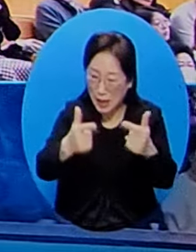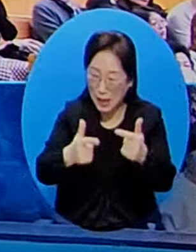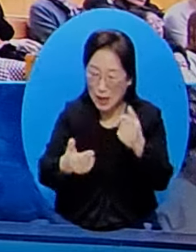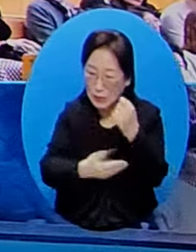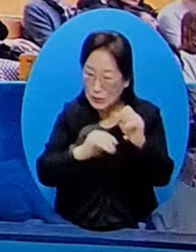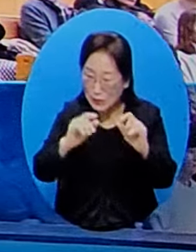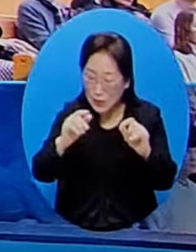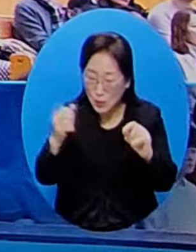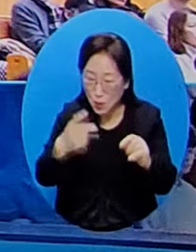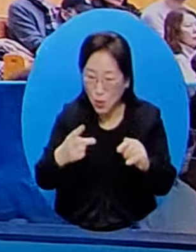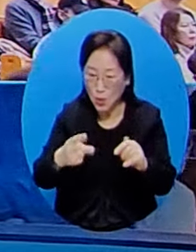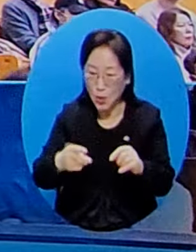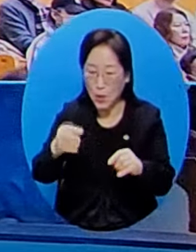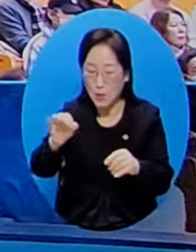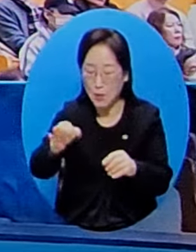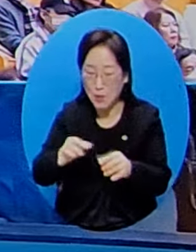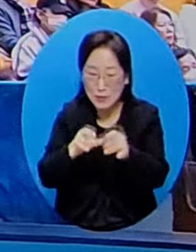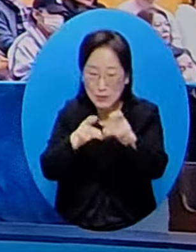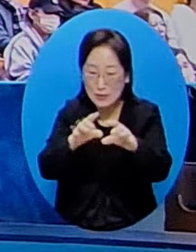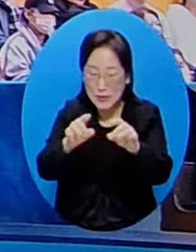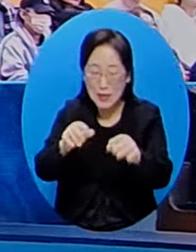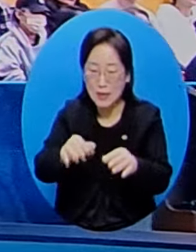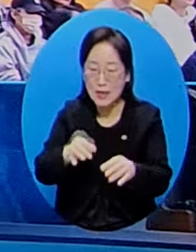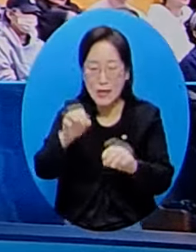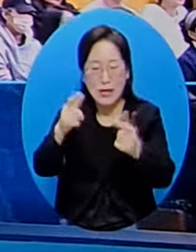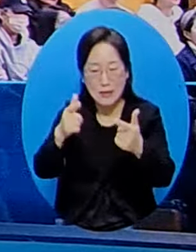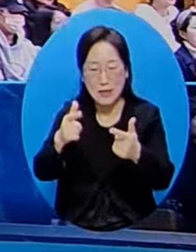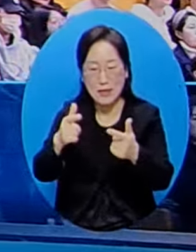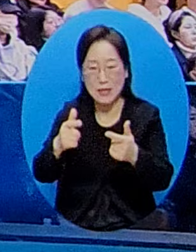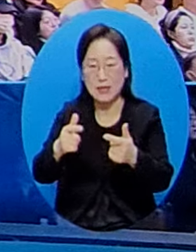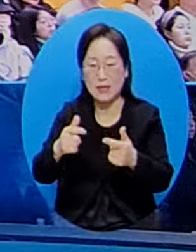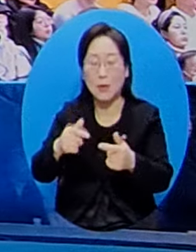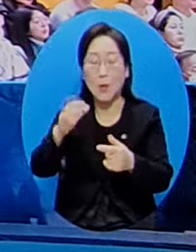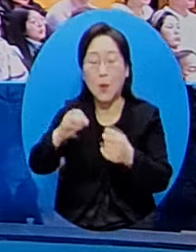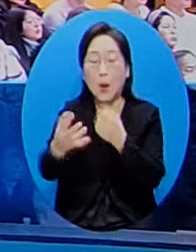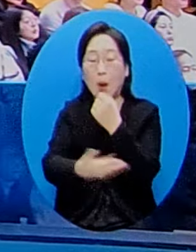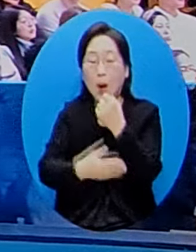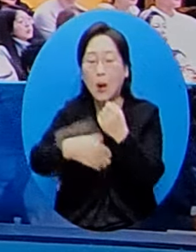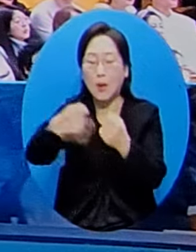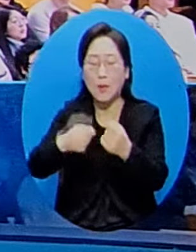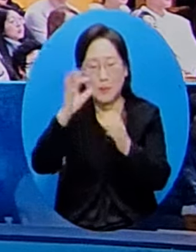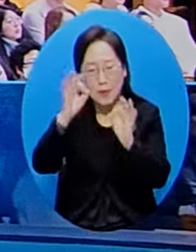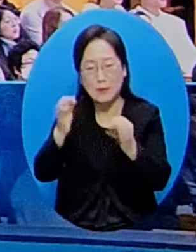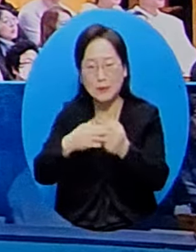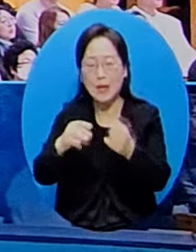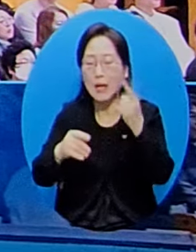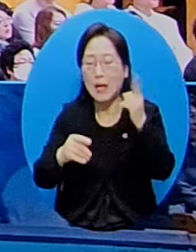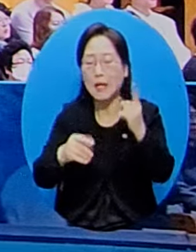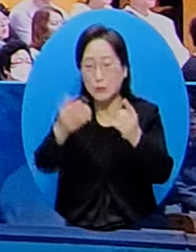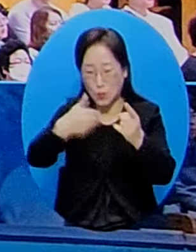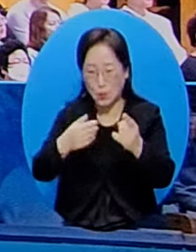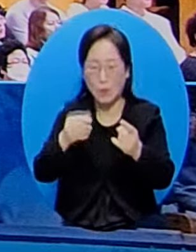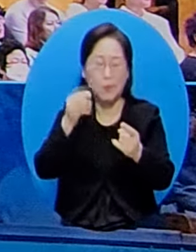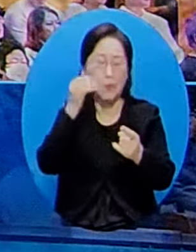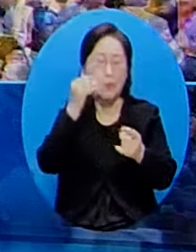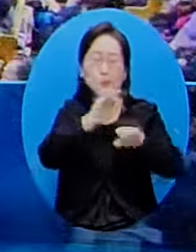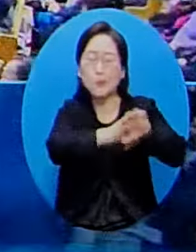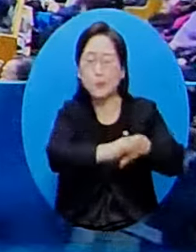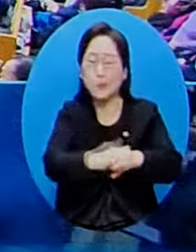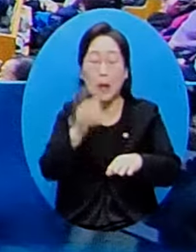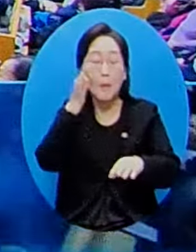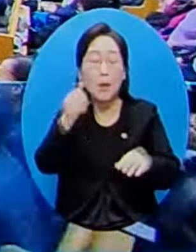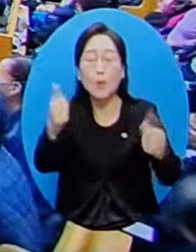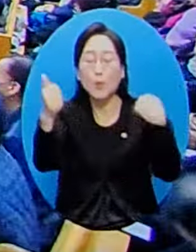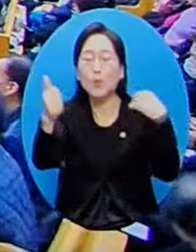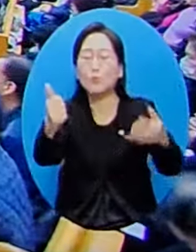두려워하여 나가서 당신의 달란트를 땅에 감추어 두었었나이다. 보소서 당신의 것을 가셨나이다.